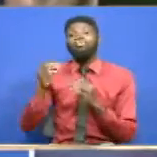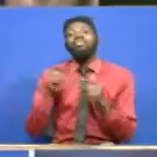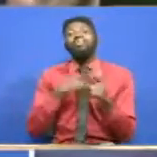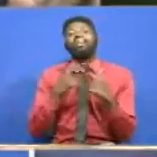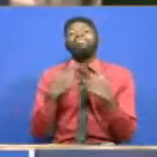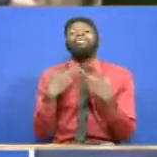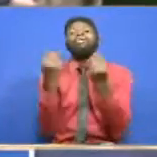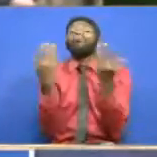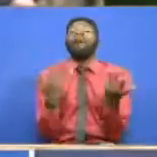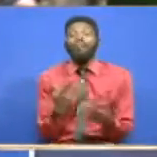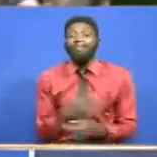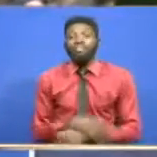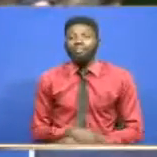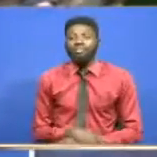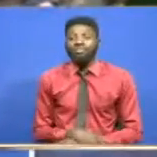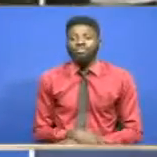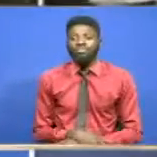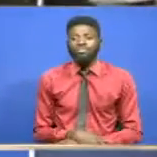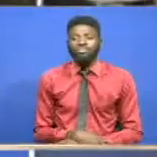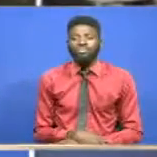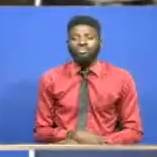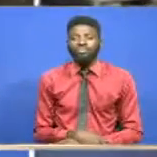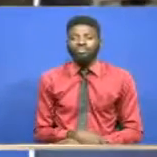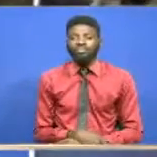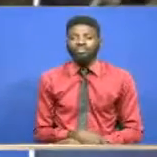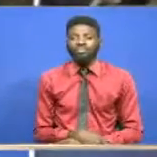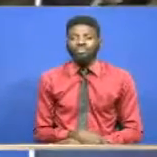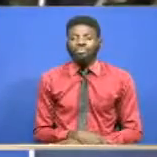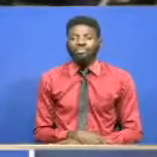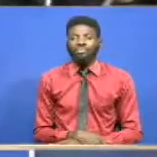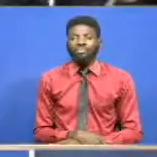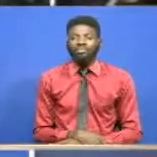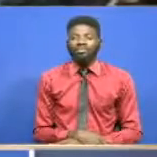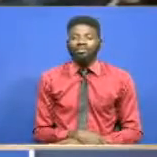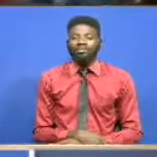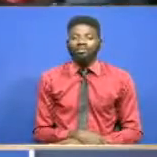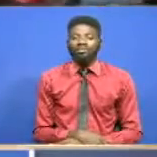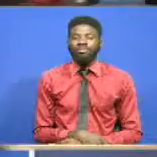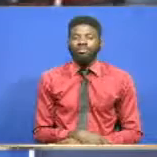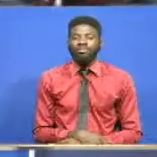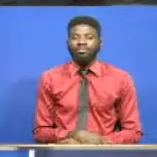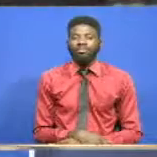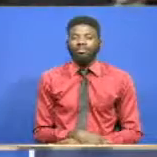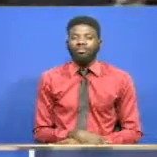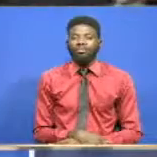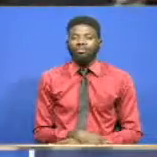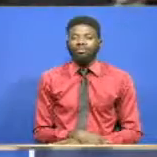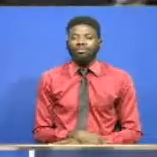Reporting for Channel One News, I'm Safin Aching Ouma.